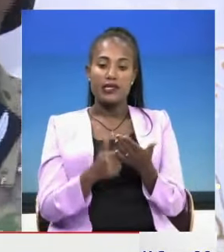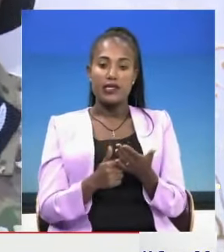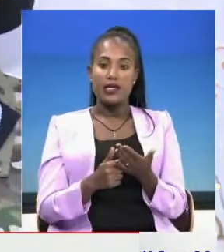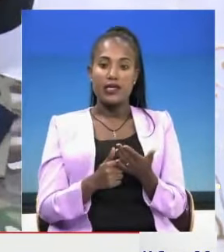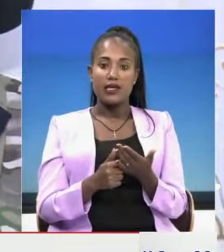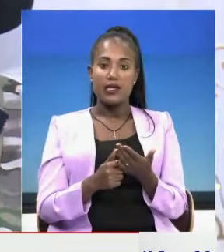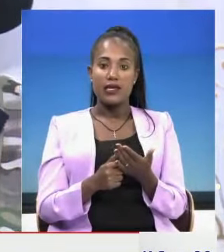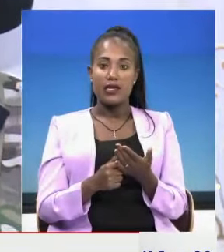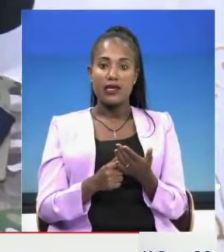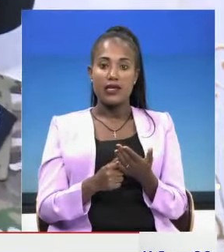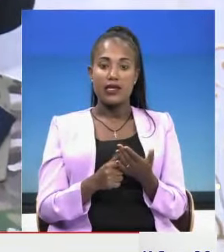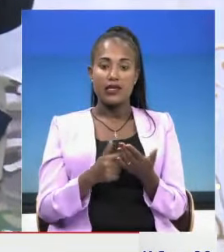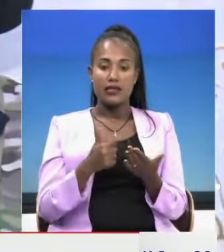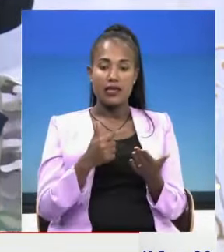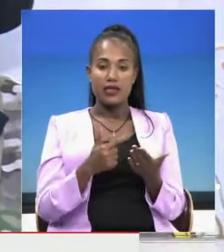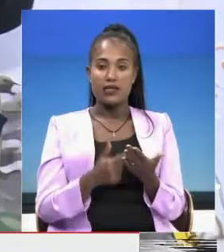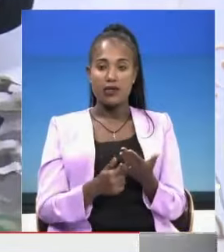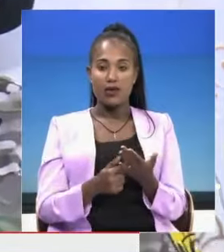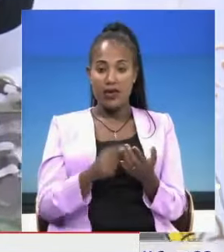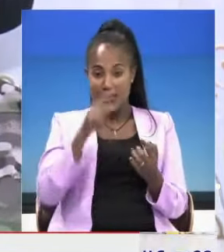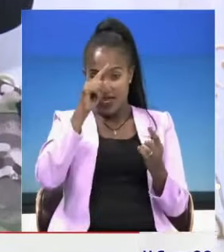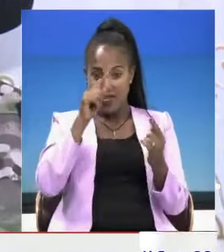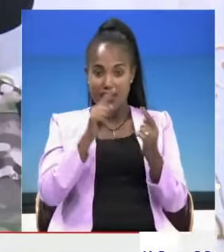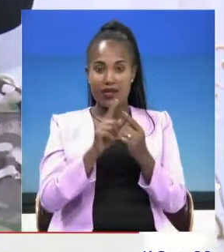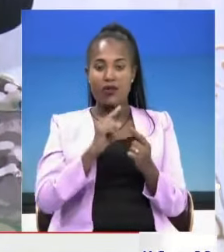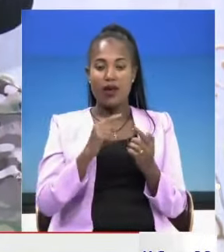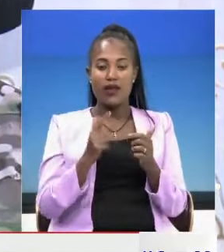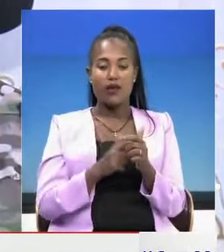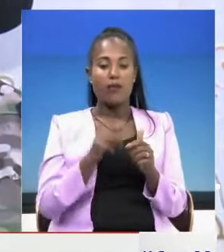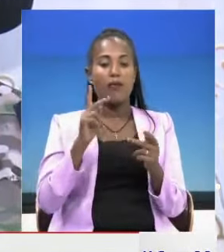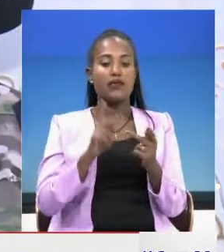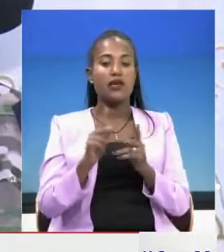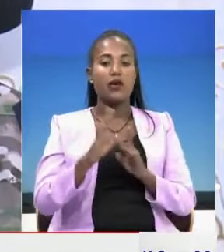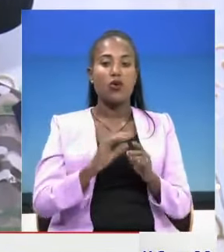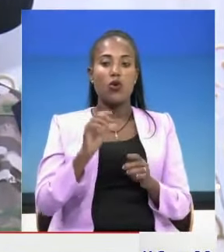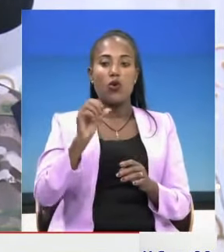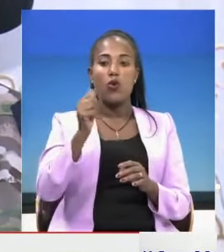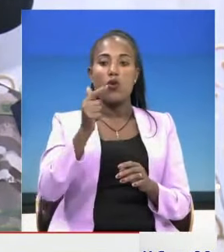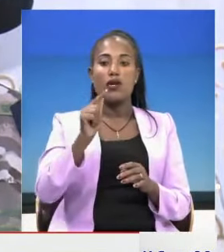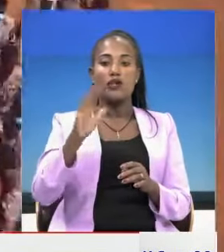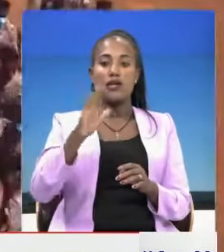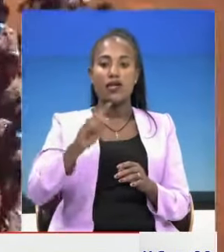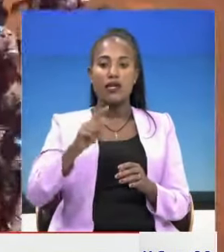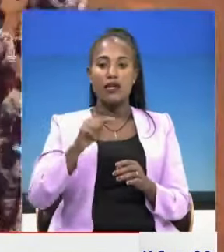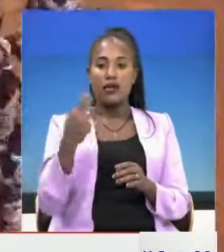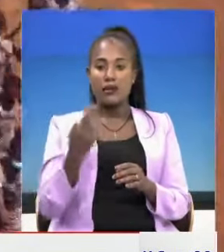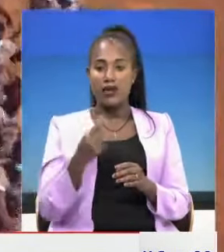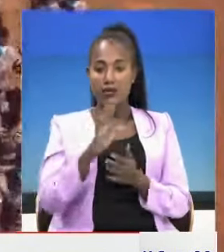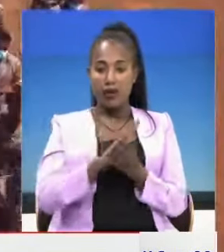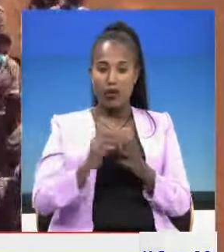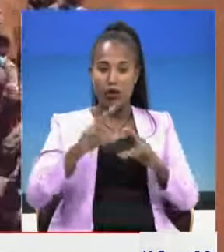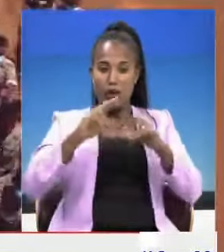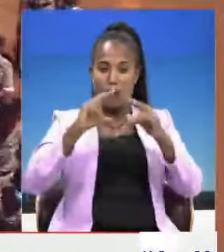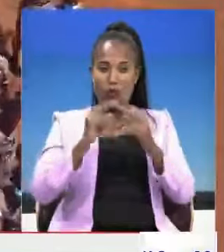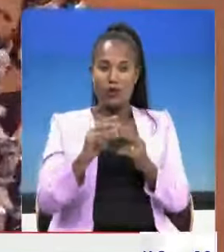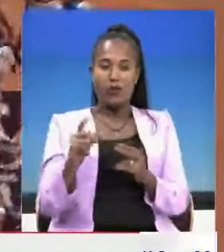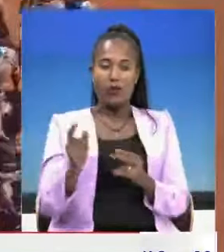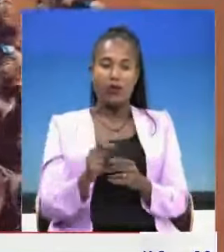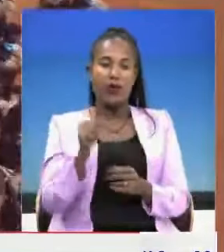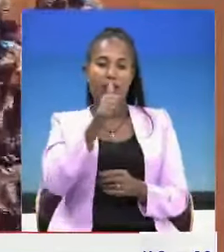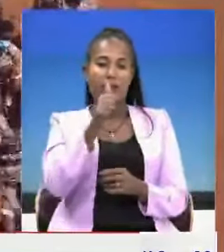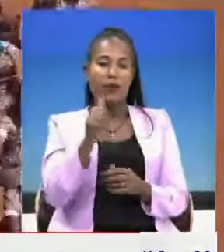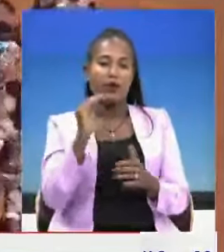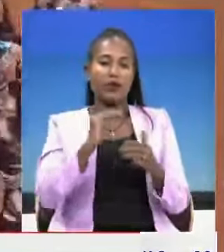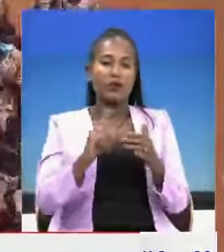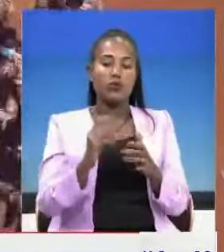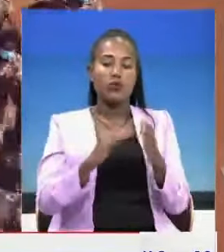የዚህ ግብ የዚህኛው ግብ ነው አንዱ ማሳቻ አድርጎ ኦነግ ሸኔን እየተጠቀመበት ያለው። የአሸባሪው የተነጋ ኃይልም ይሁን የትኛውም